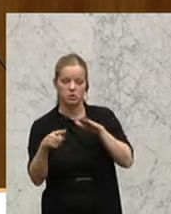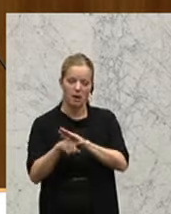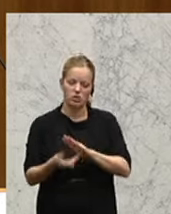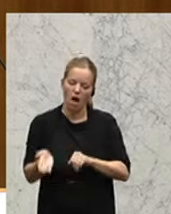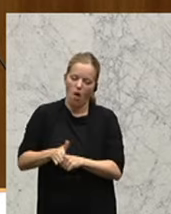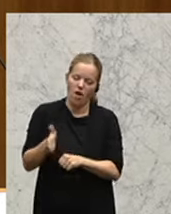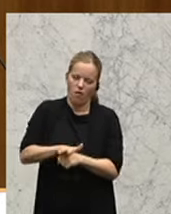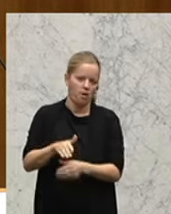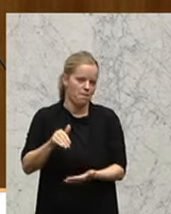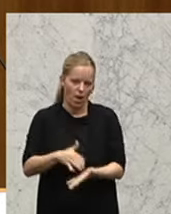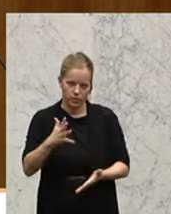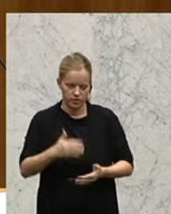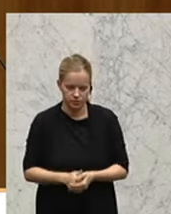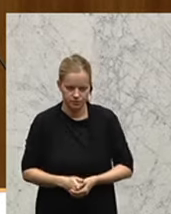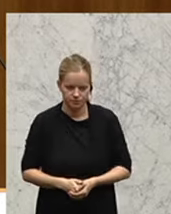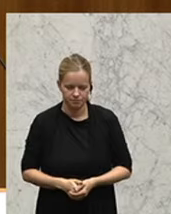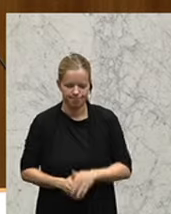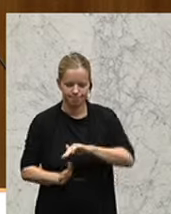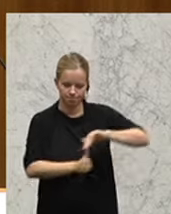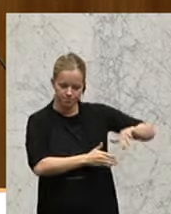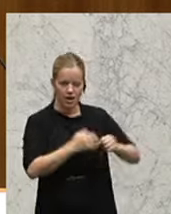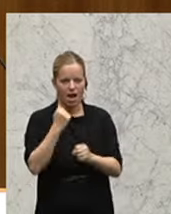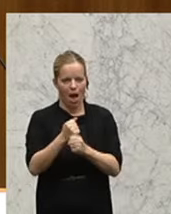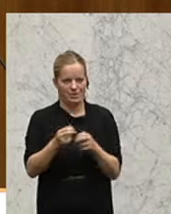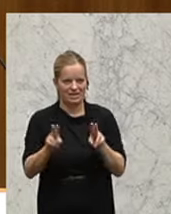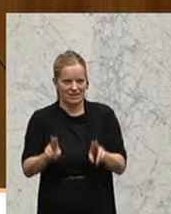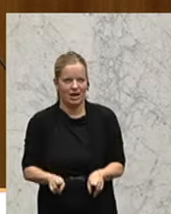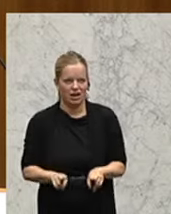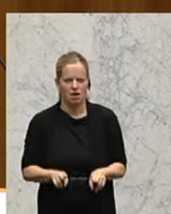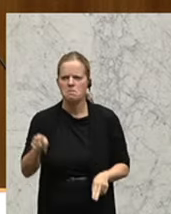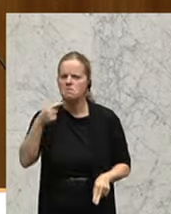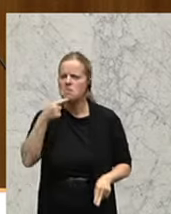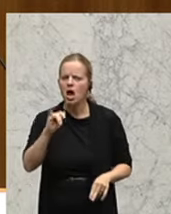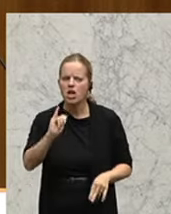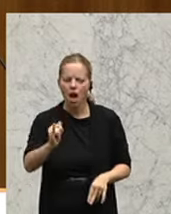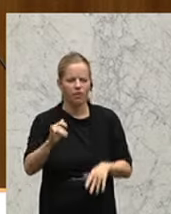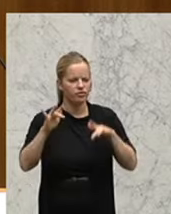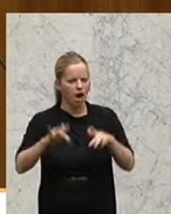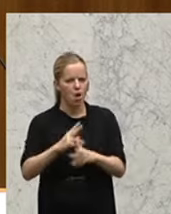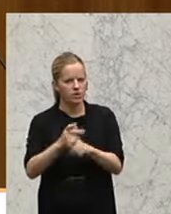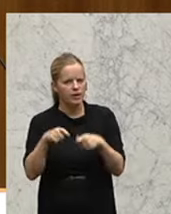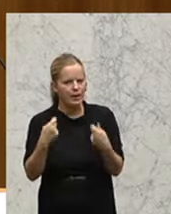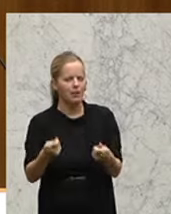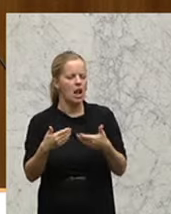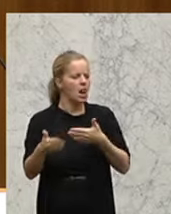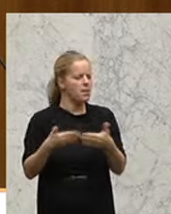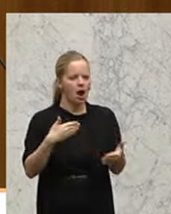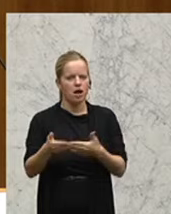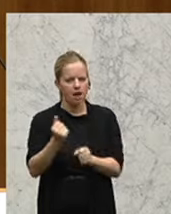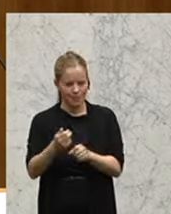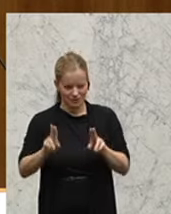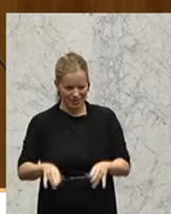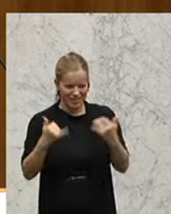draufdoppeln. Arbeitsrecht. Sie haben mir gesagt, wir haben eh in Österreich so ein liberales Arbeitsrecht, ich zeige Ihnen jetzt mal was. Das ist